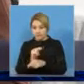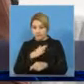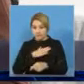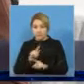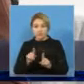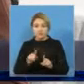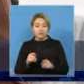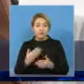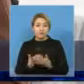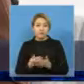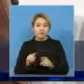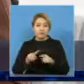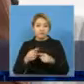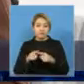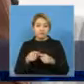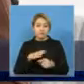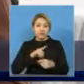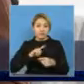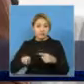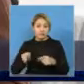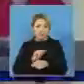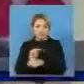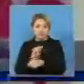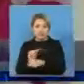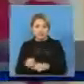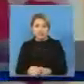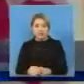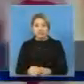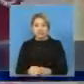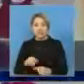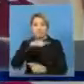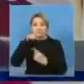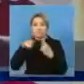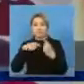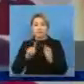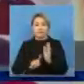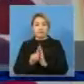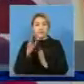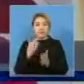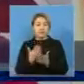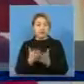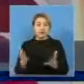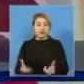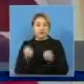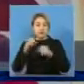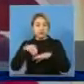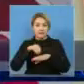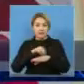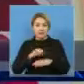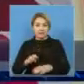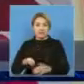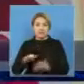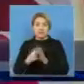вязать, что спицами, что крючком, я быстро обучилась. Запустить бизнес на начальном этапе получилось при поддержке акима села